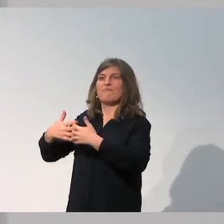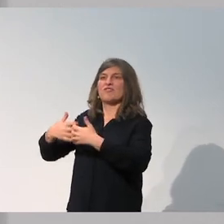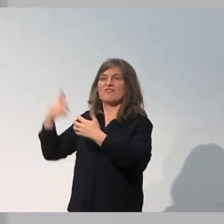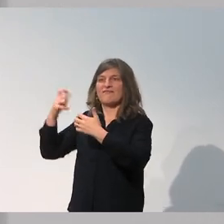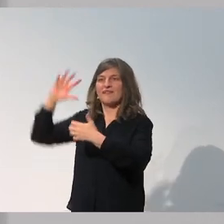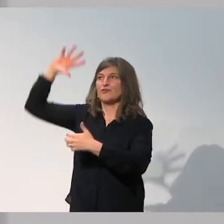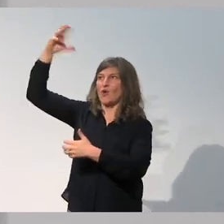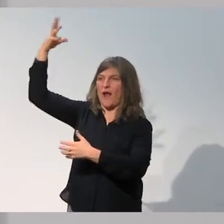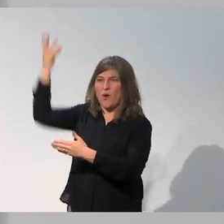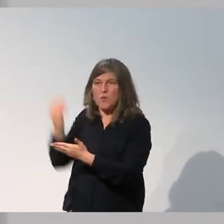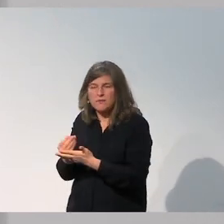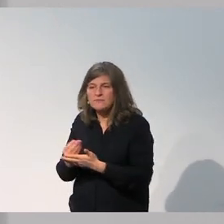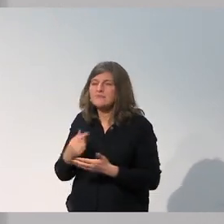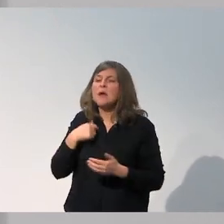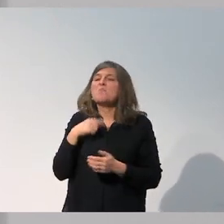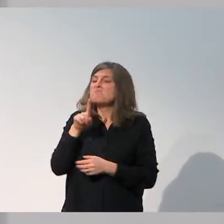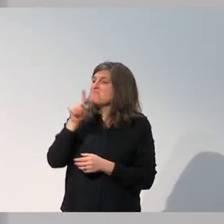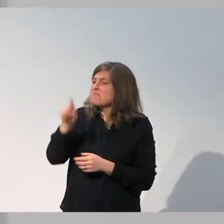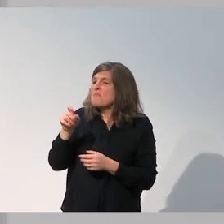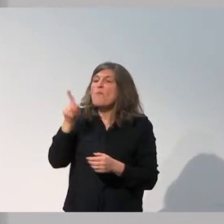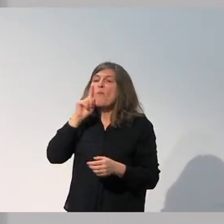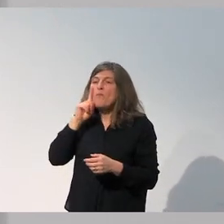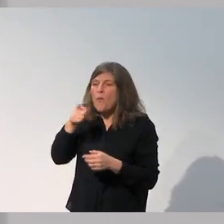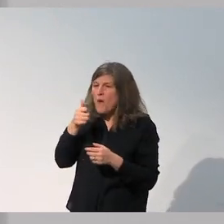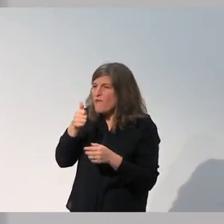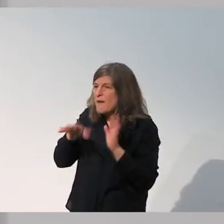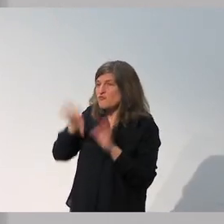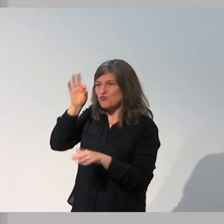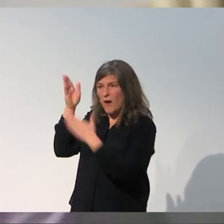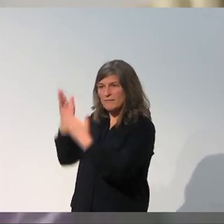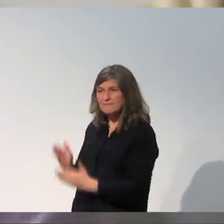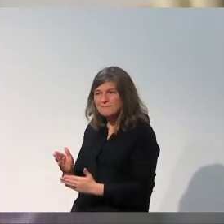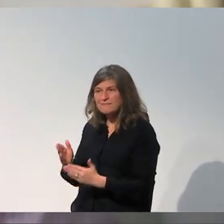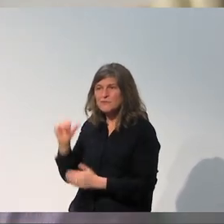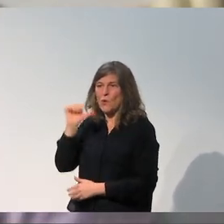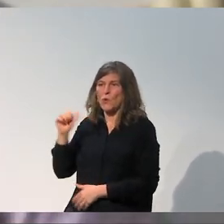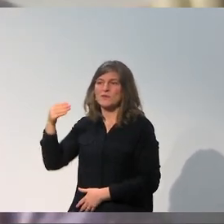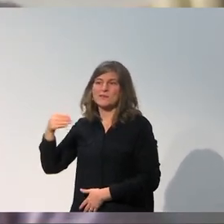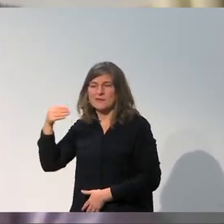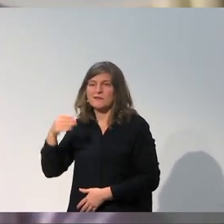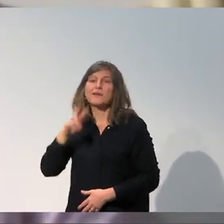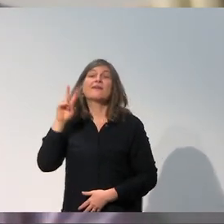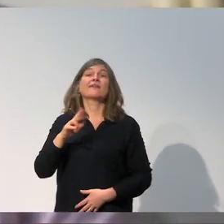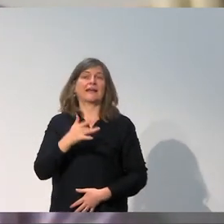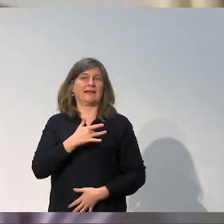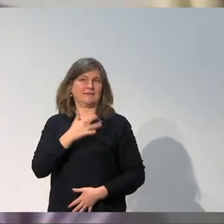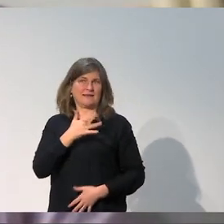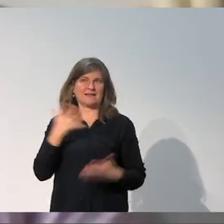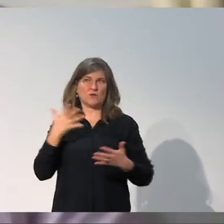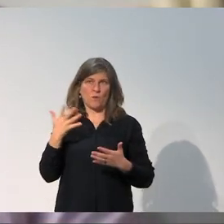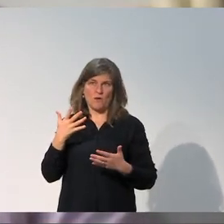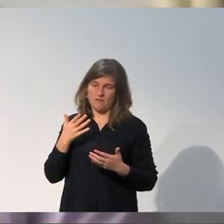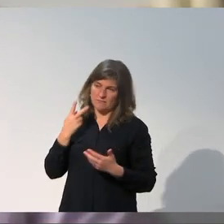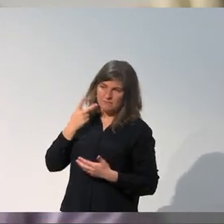avez eu envie d'écrire un livre sur Augustin Mouchot ? Eh bien, ce qui m'a intéressé, c'était d'abord le côté oxymorique